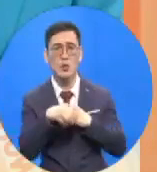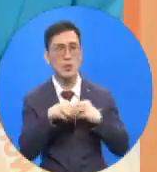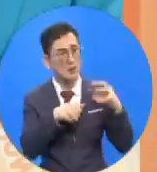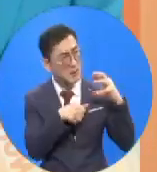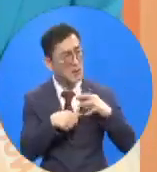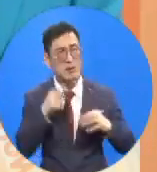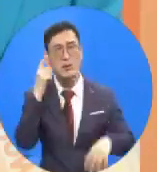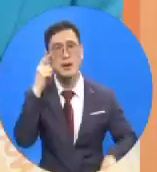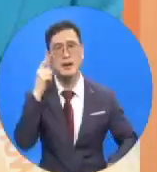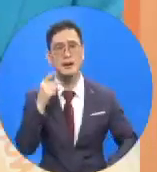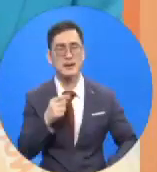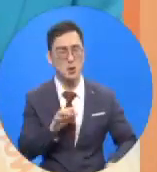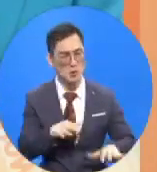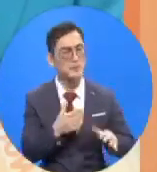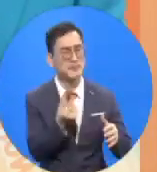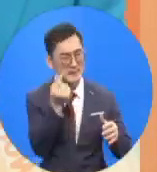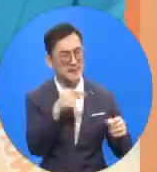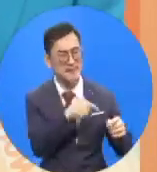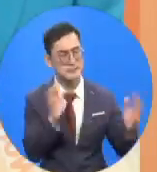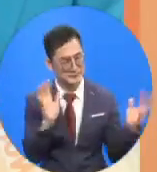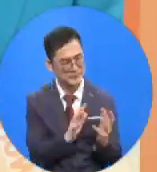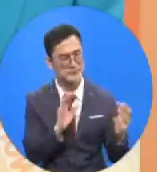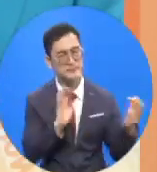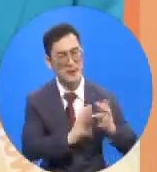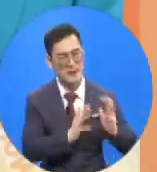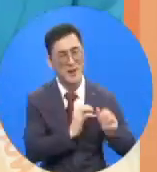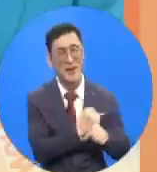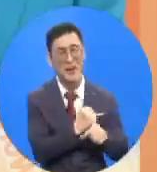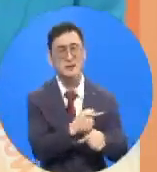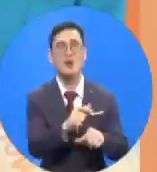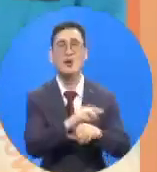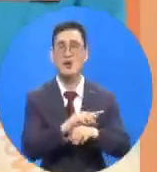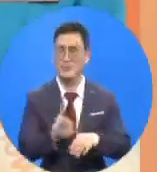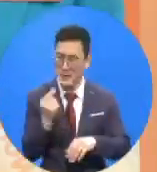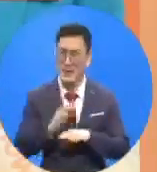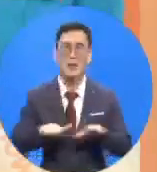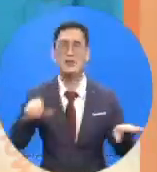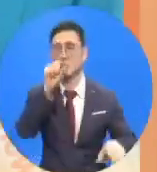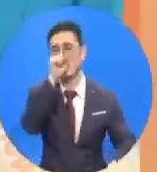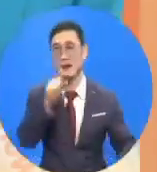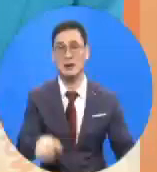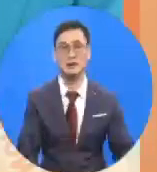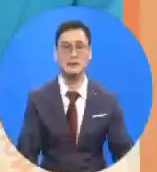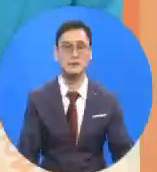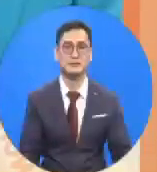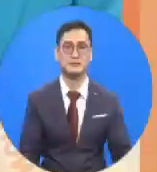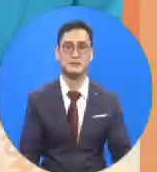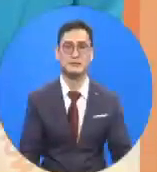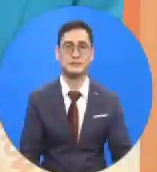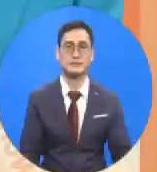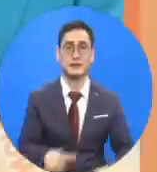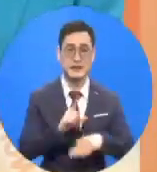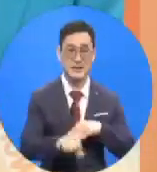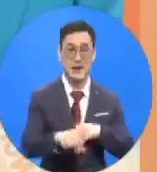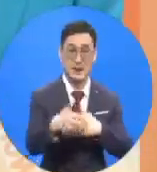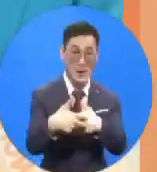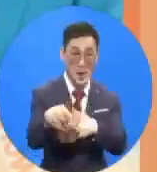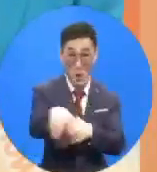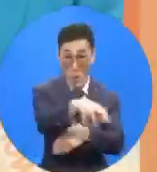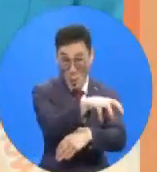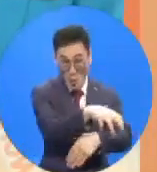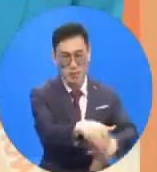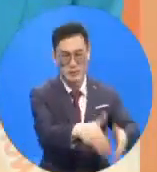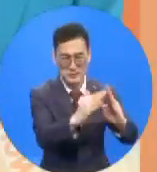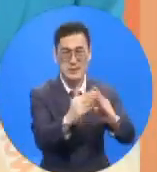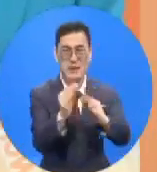오늘이라도 협의체를 만드셔서 이 사태를 해결할 수 있으면 정말감사하겠습니다 지방 병원의 인프라를 주만이 형상 해주시면 좋겠습니다